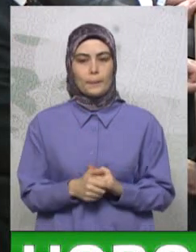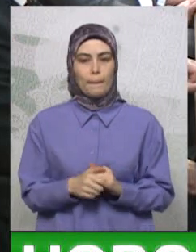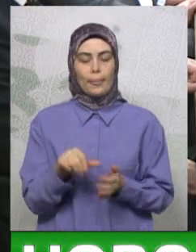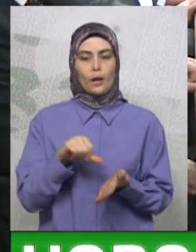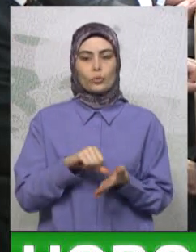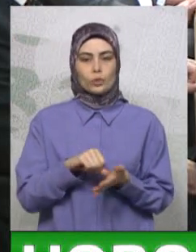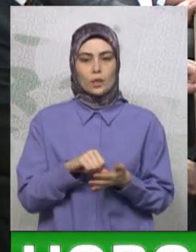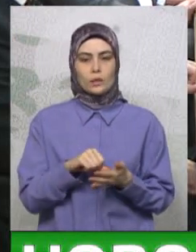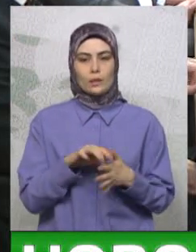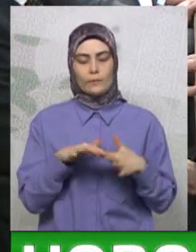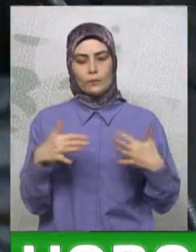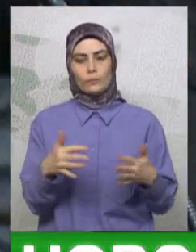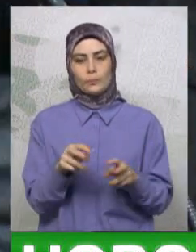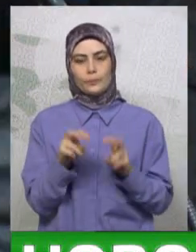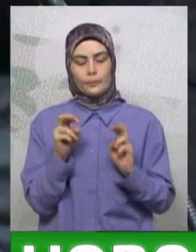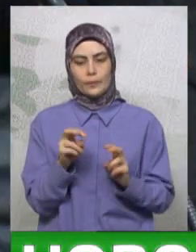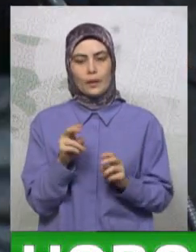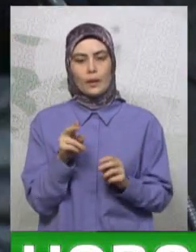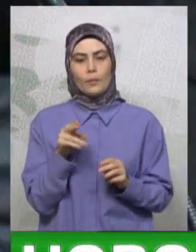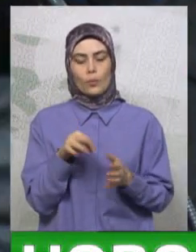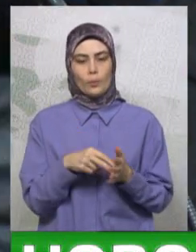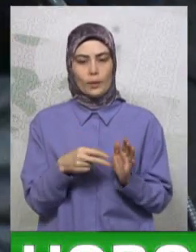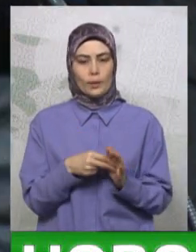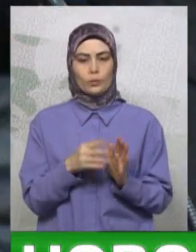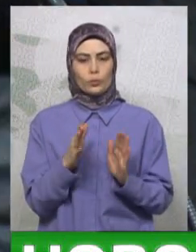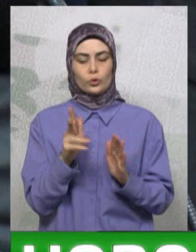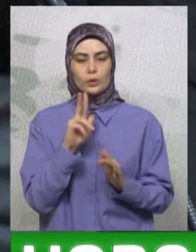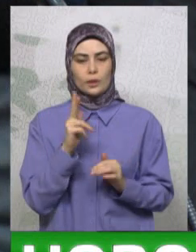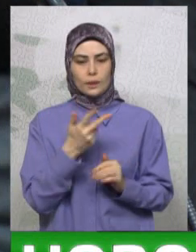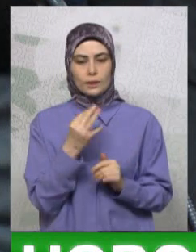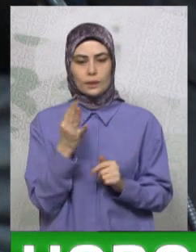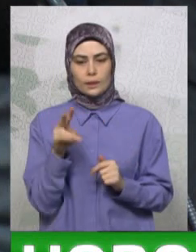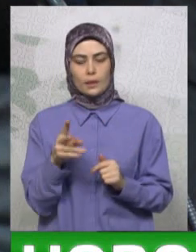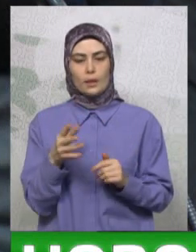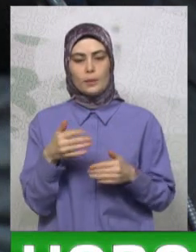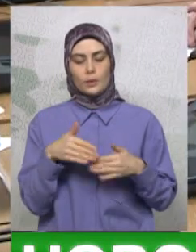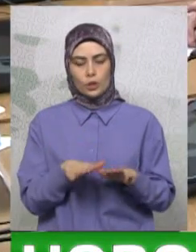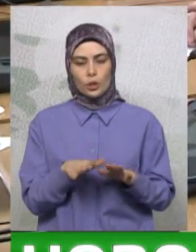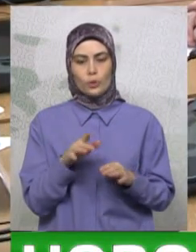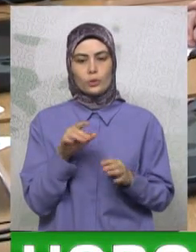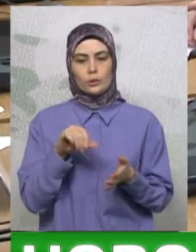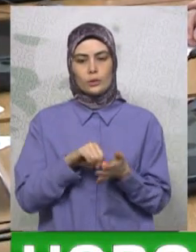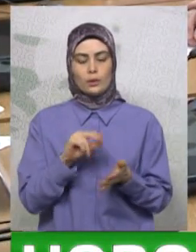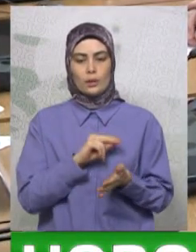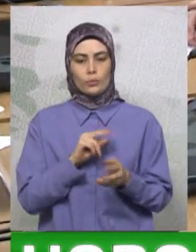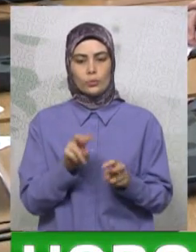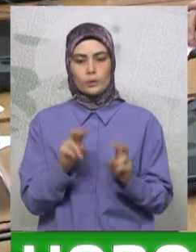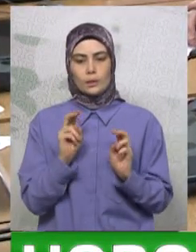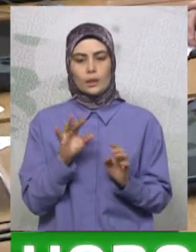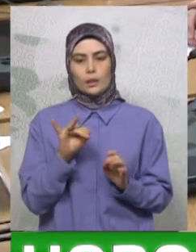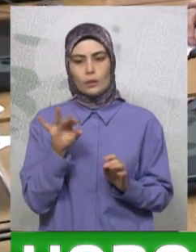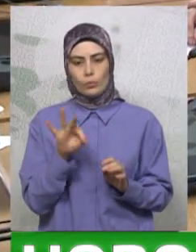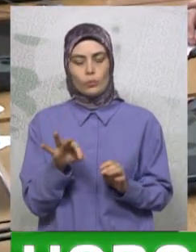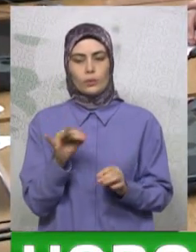Участие в публичных слушаниях по параметрам проекта бюджета на предстоящий трехлетний цикл принимают представители законодательной и исполнительной